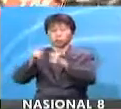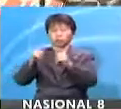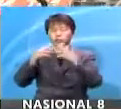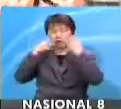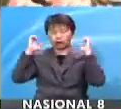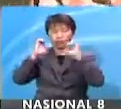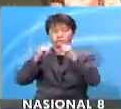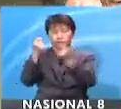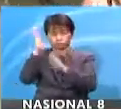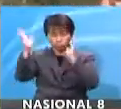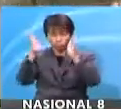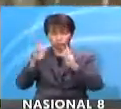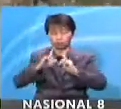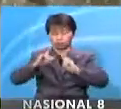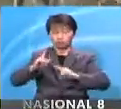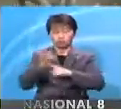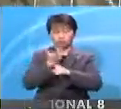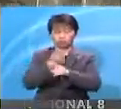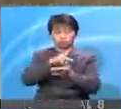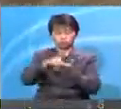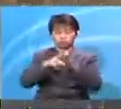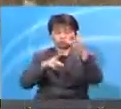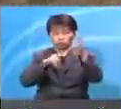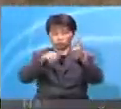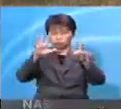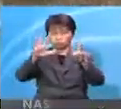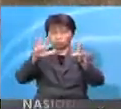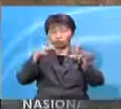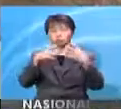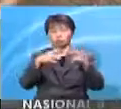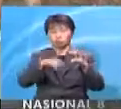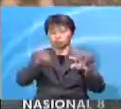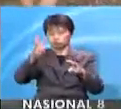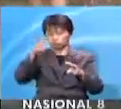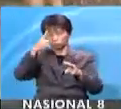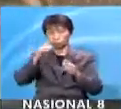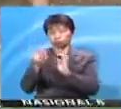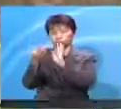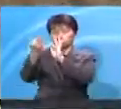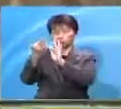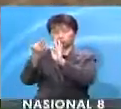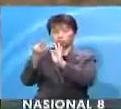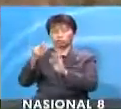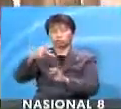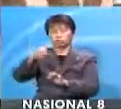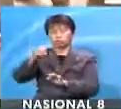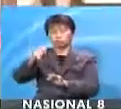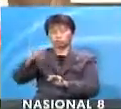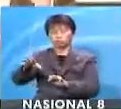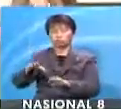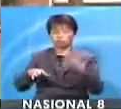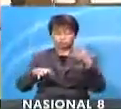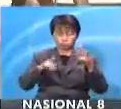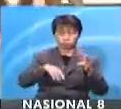Hari pamalaya kemplatean pusat pertama akan berlangsung dari 17 Mei hingga 17 Jun sebagai persiapan berdepan Tottenham sementara 17